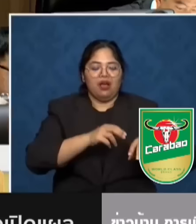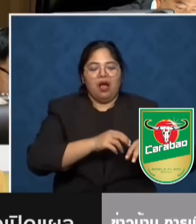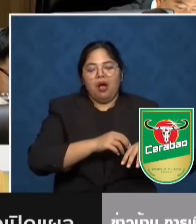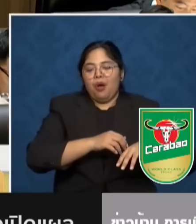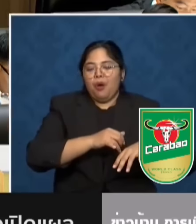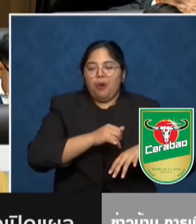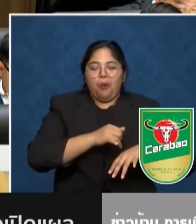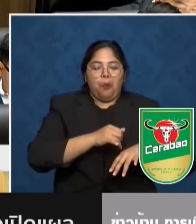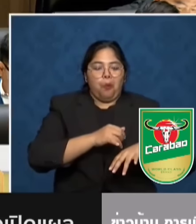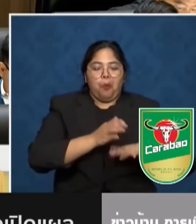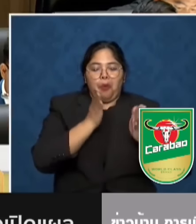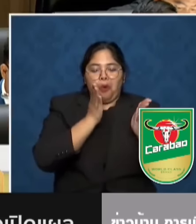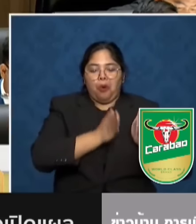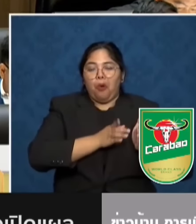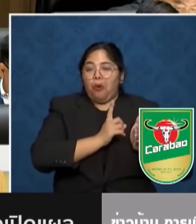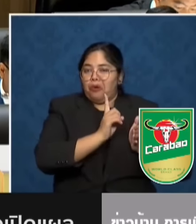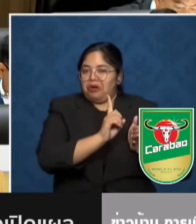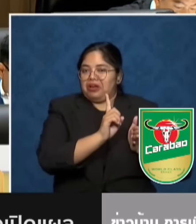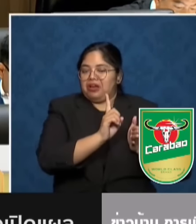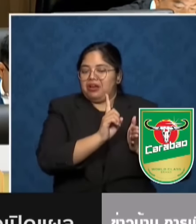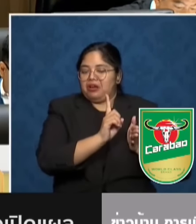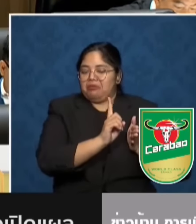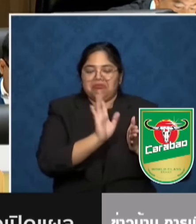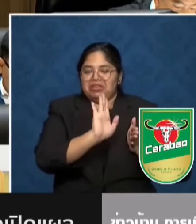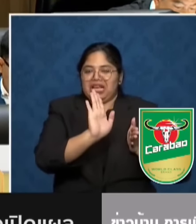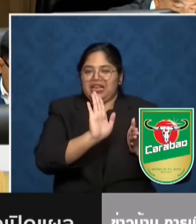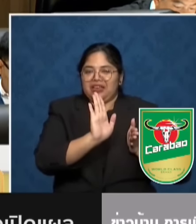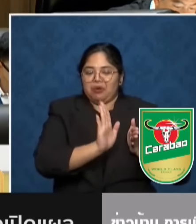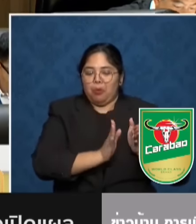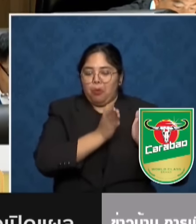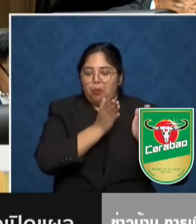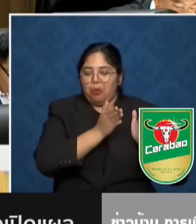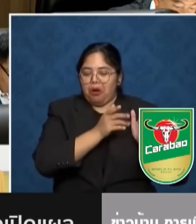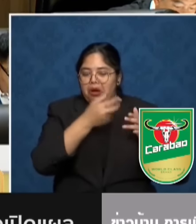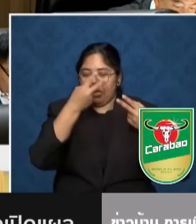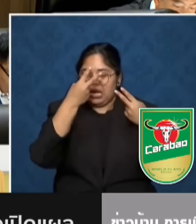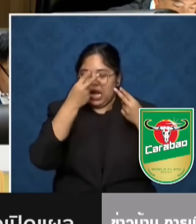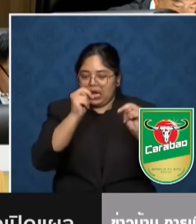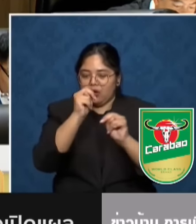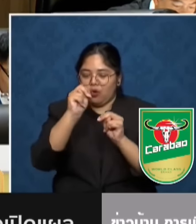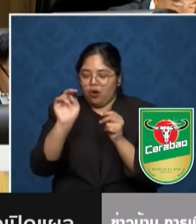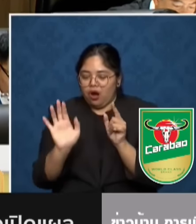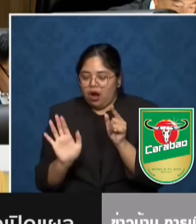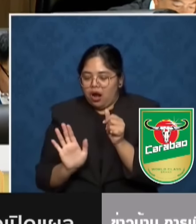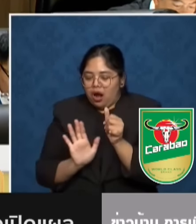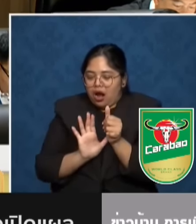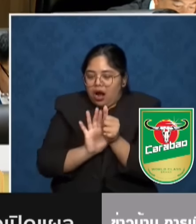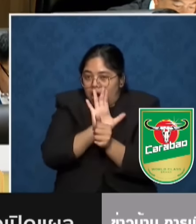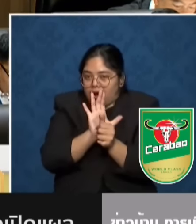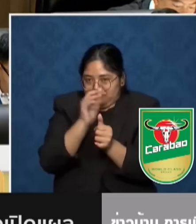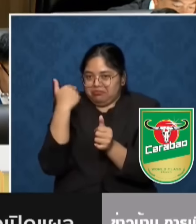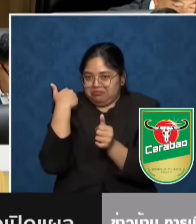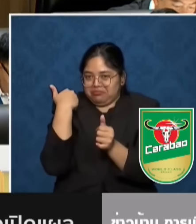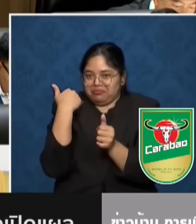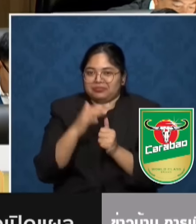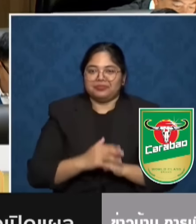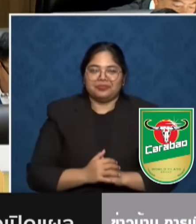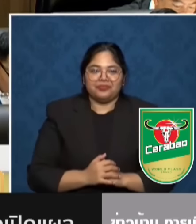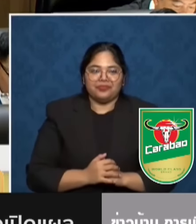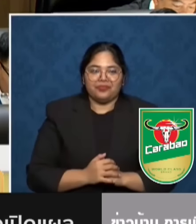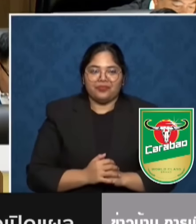นี้มันใช้เยอะ มันฮิตจริงๆนะ ฮิตจริงๆนะเมื่อเช้าก้าวไกลก็ใช้ใช่ไหมบอกซอกก่อนบ่อนทำลายรัฐบา